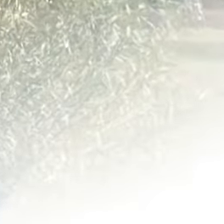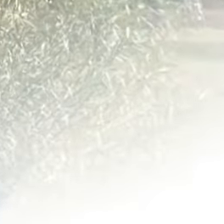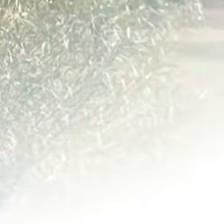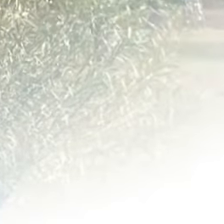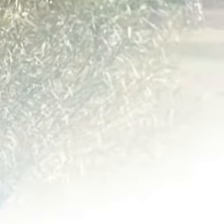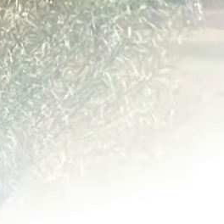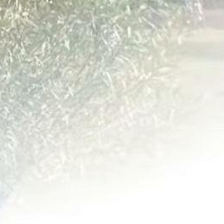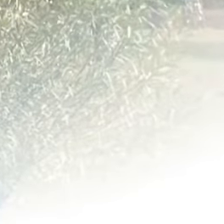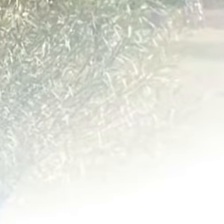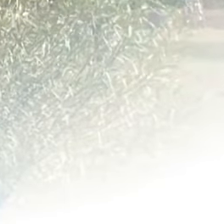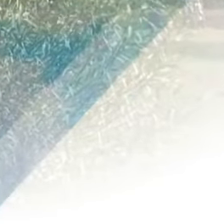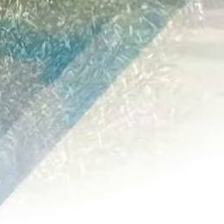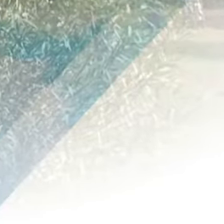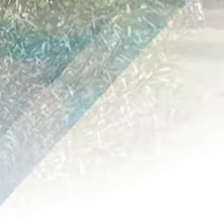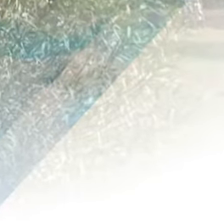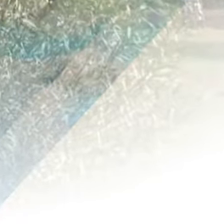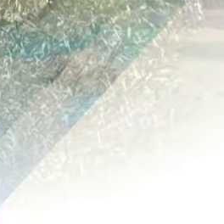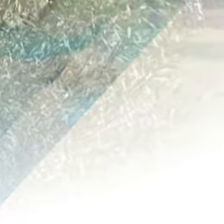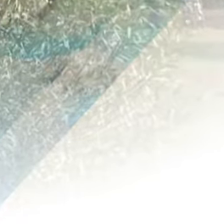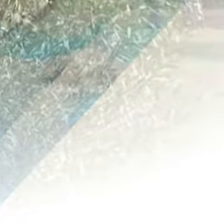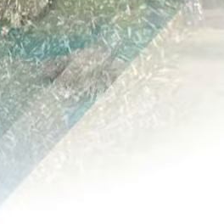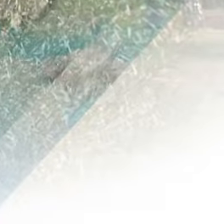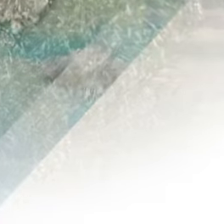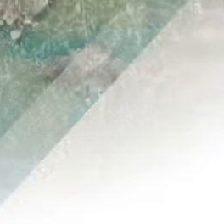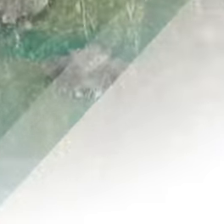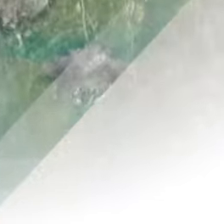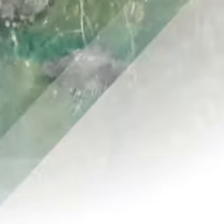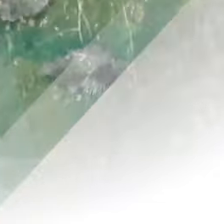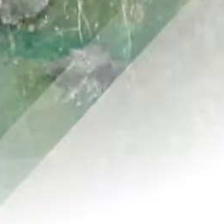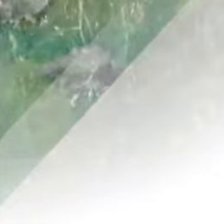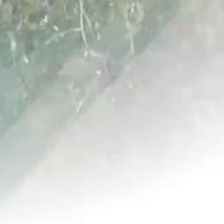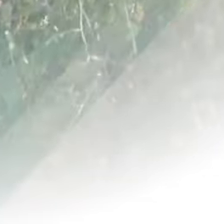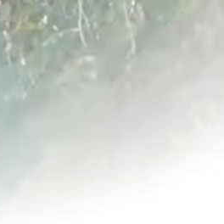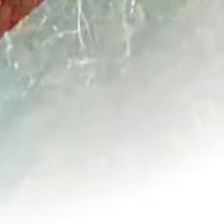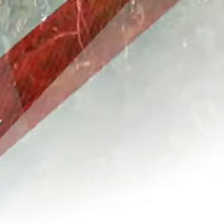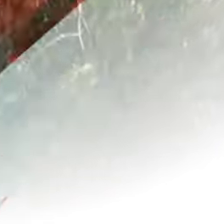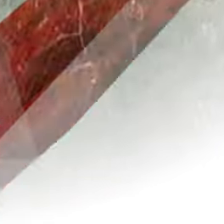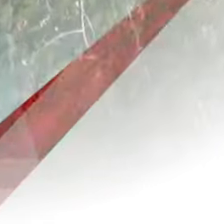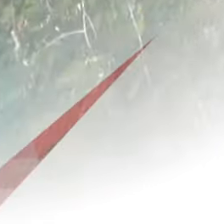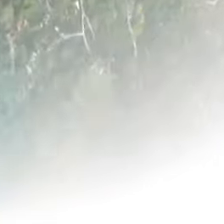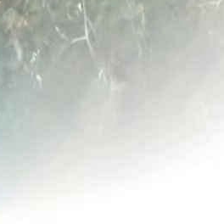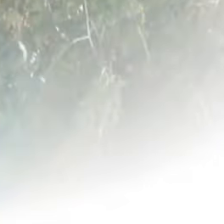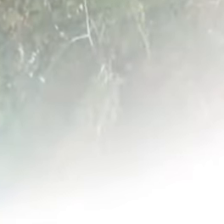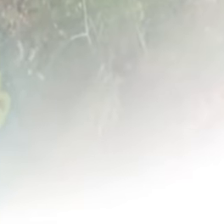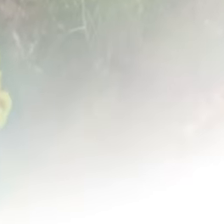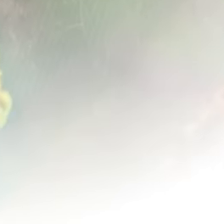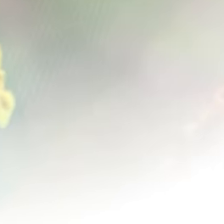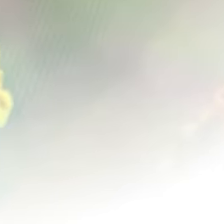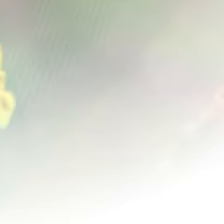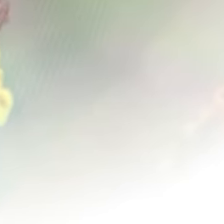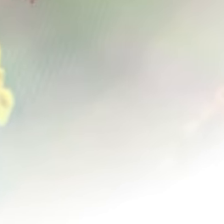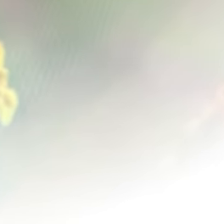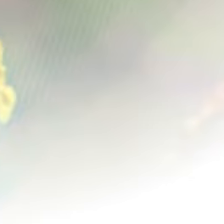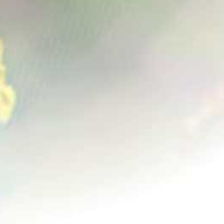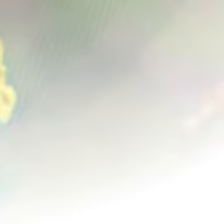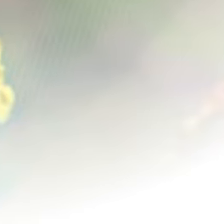не перавысіць узроўню невялікіх геамагнітных хваляванняў. Узыход сонца ў 8 гадзін